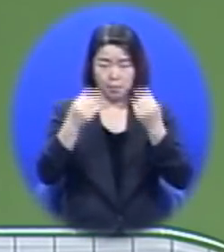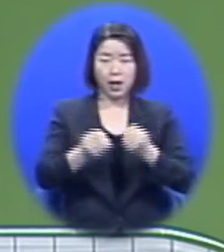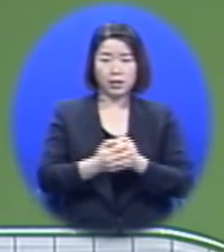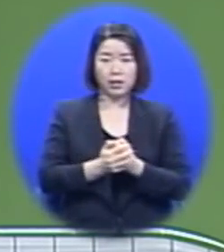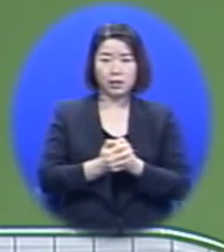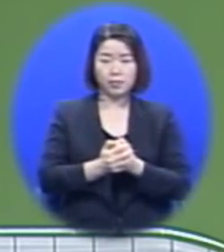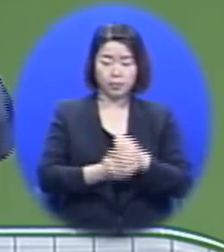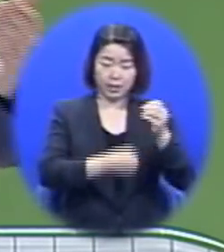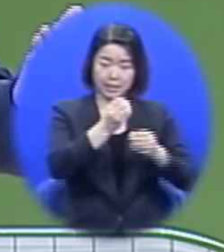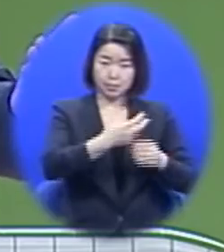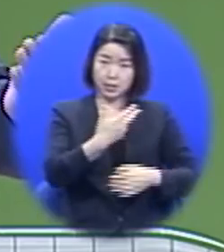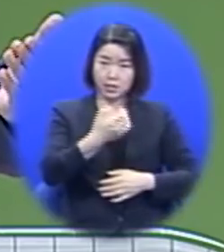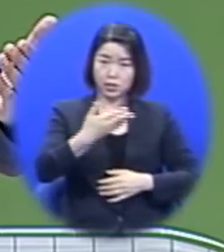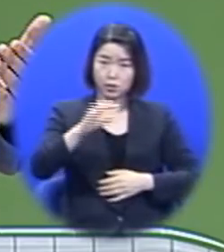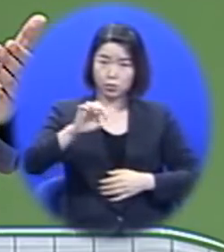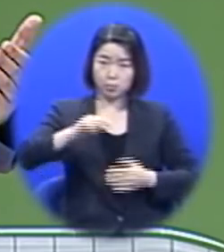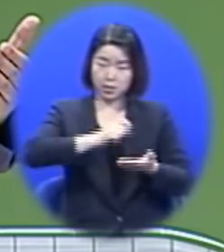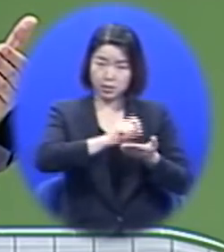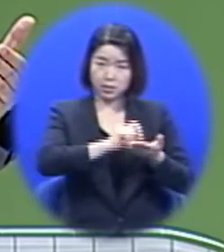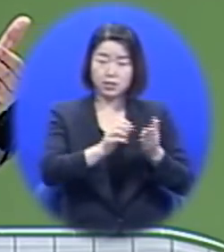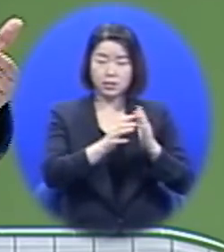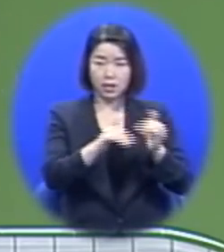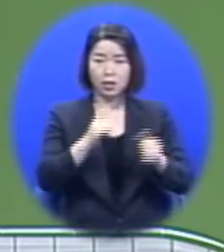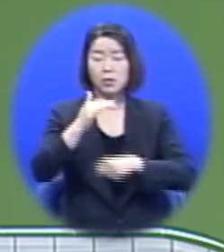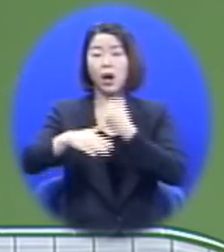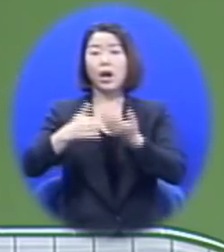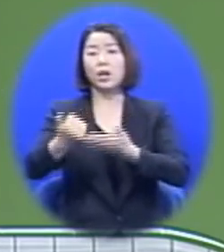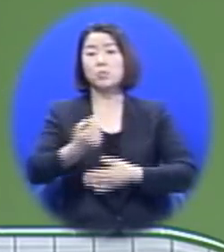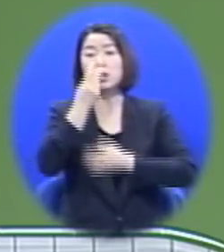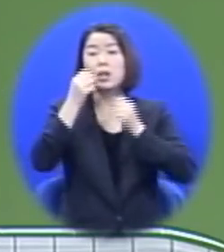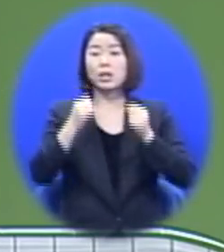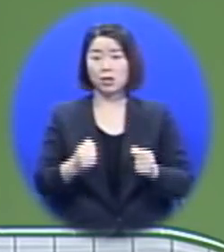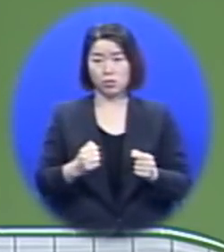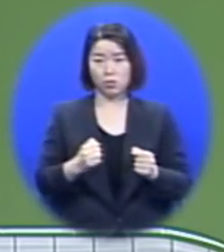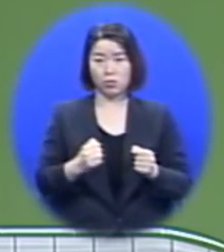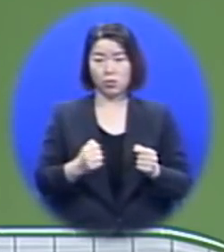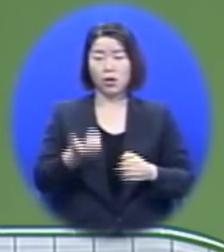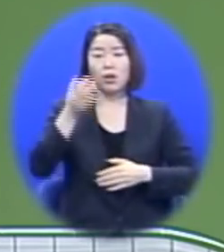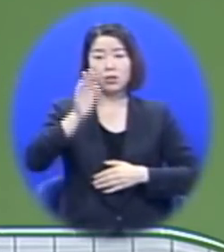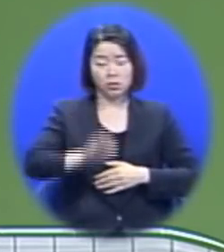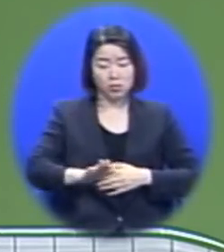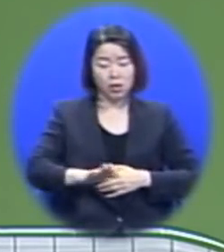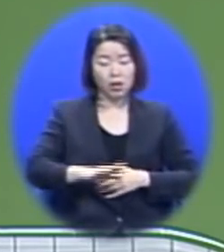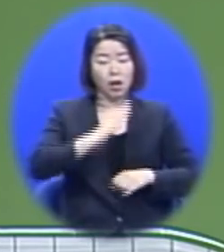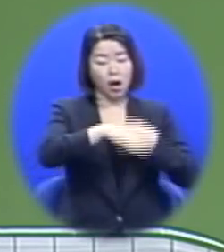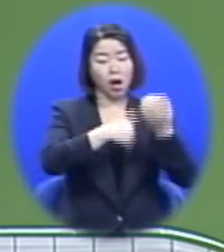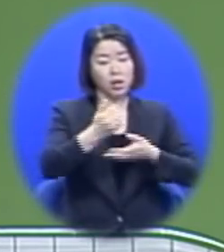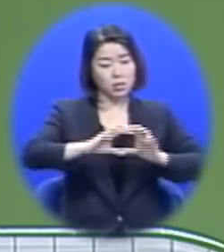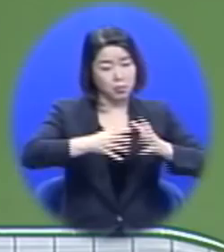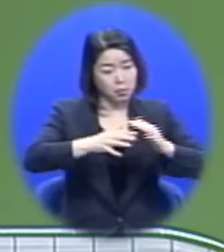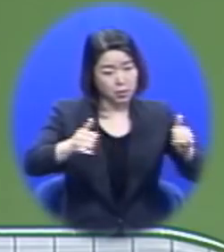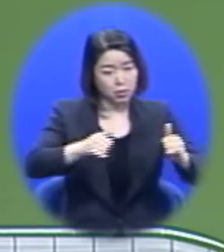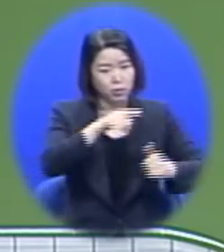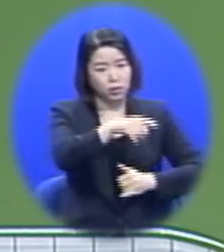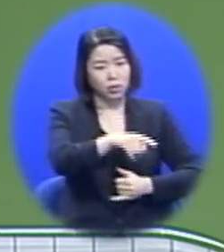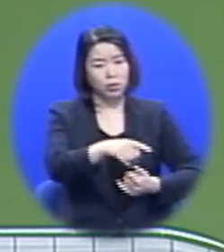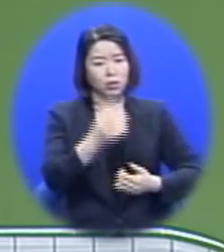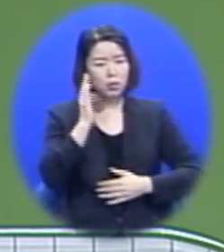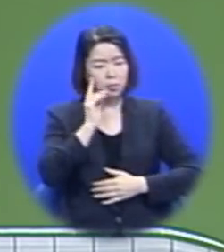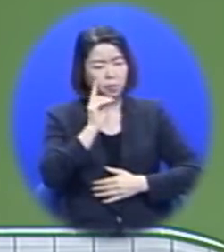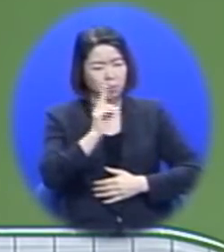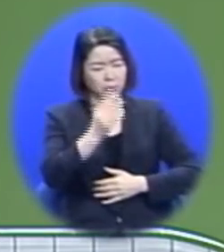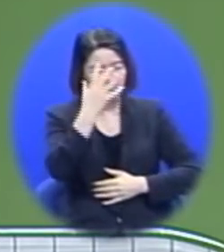기자는 하나님은 살아계신데, 그런데도 하나님의 백성들은 이렇게 비참하게 죽어가고,